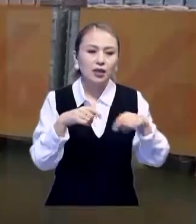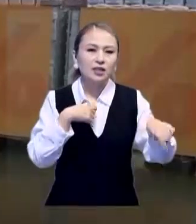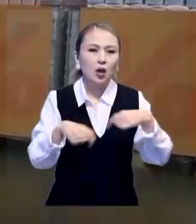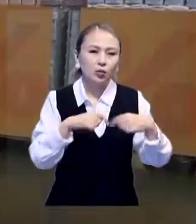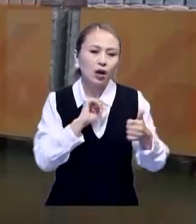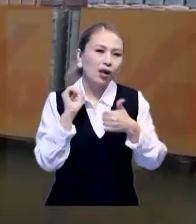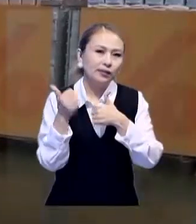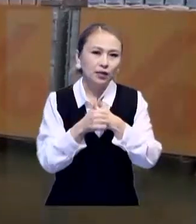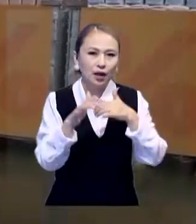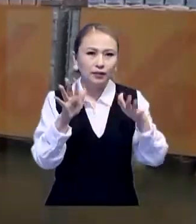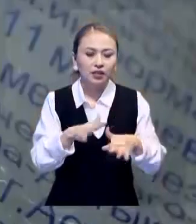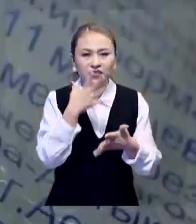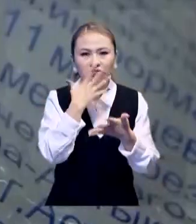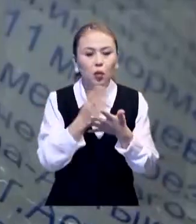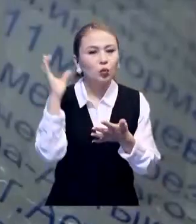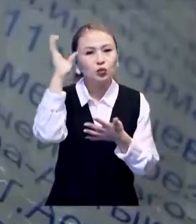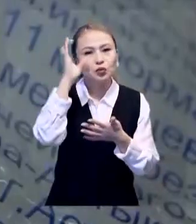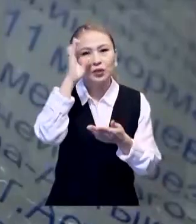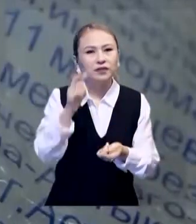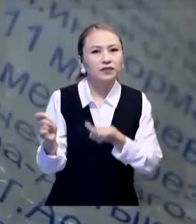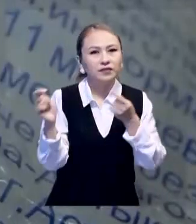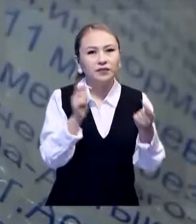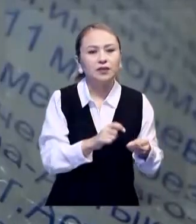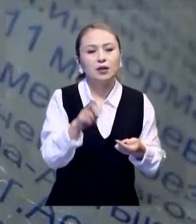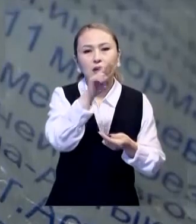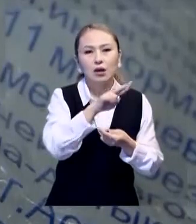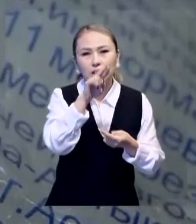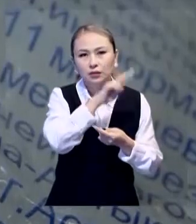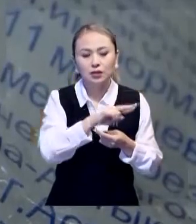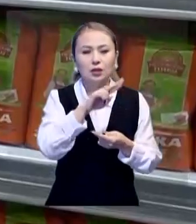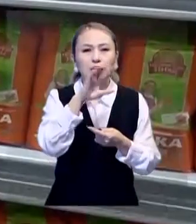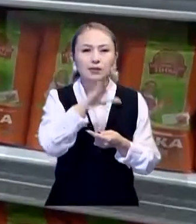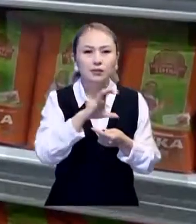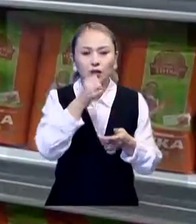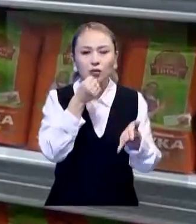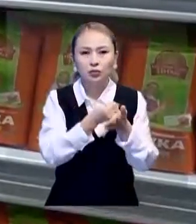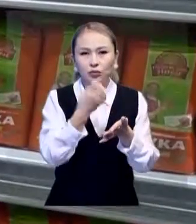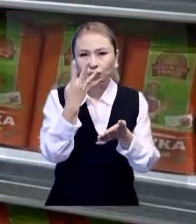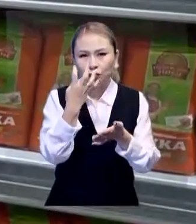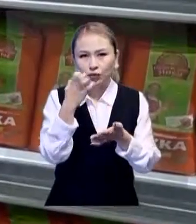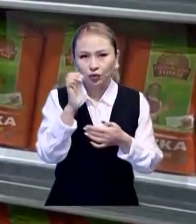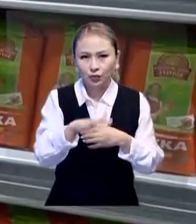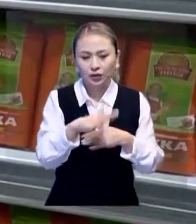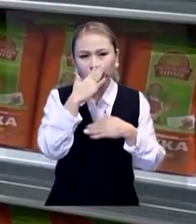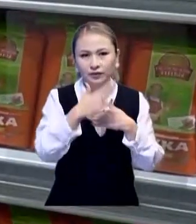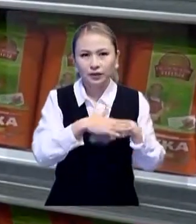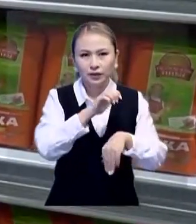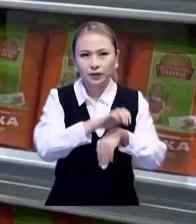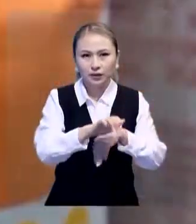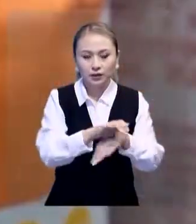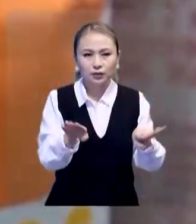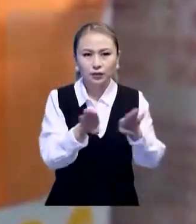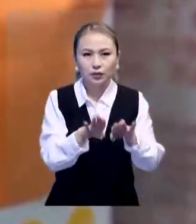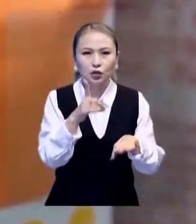алдыңғы қатарында тұр. Оның Өзбекстанға экспорты қаңтар-қыркүйек айларында 400 мың тоннаға жуықтады. Отандық ұн өндірушілер бұл